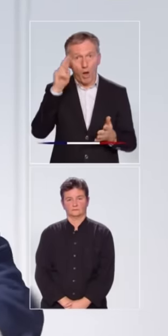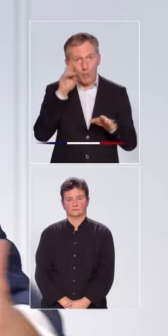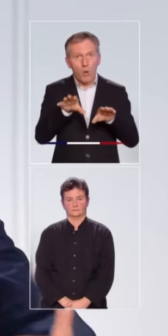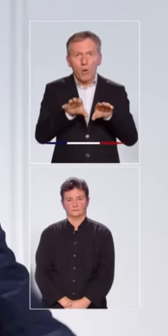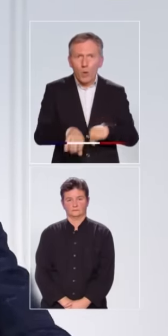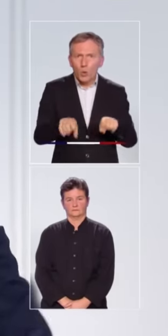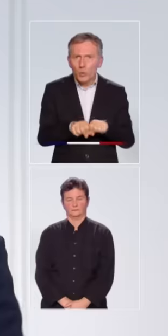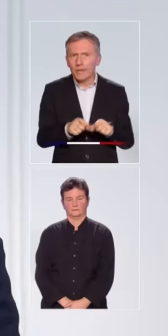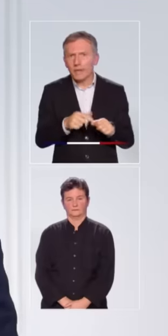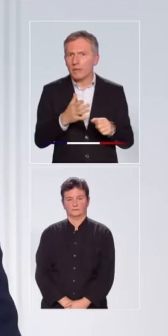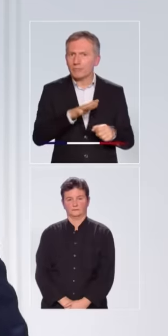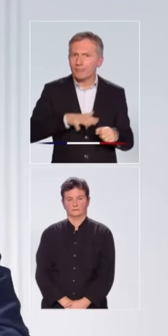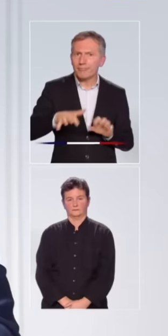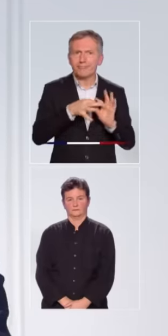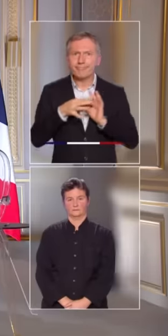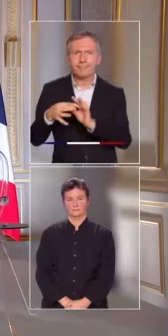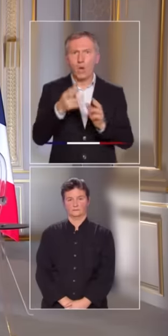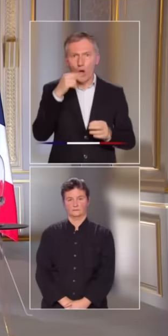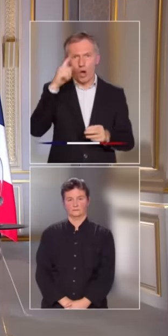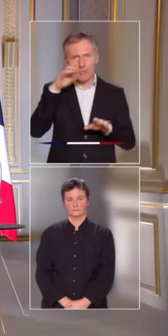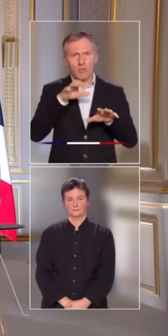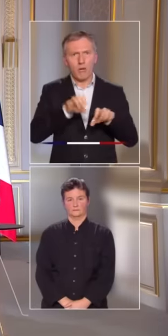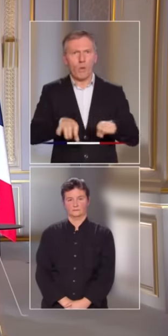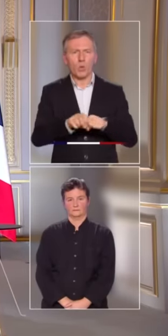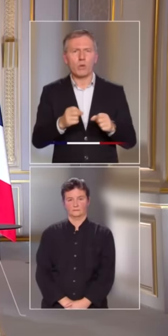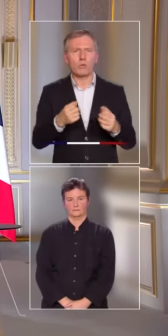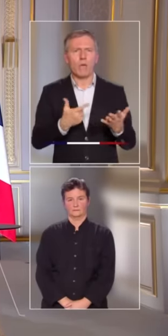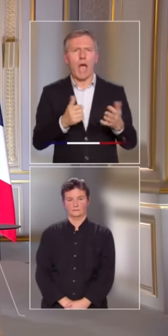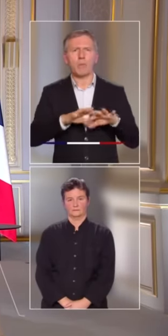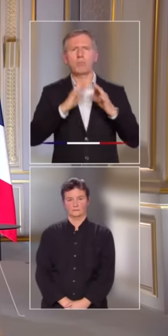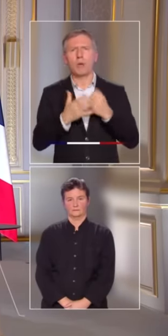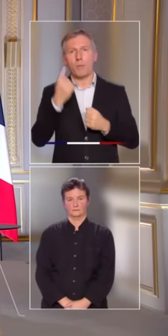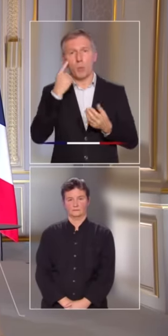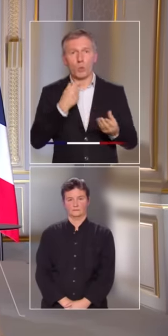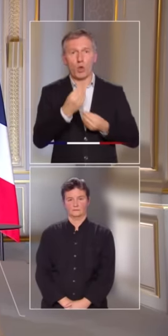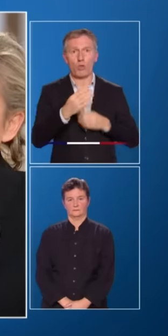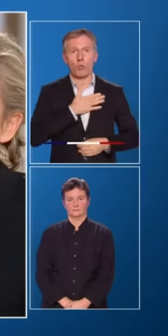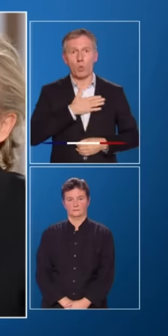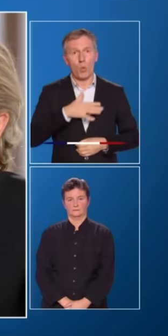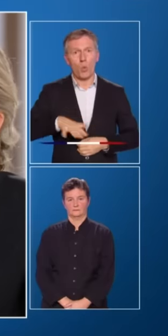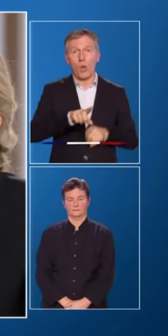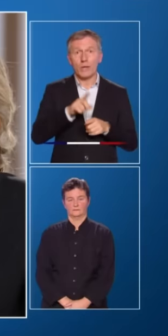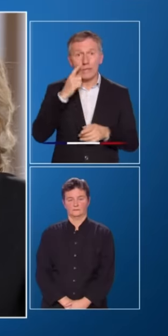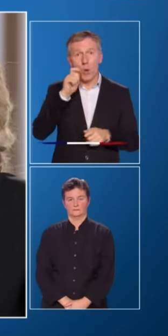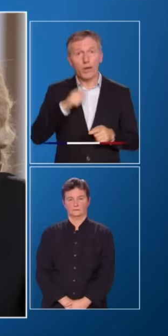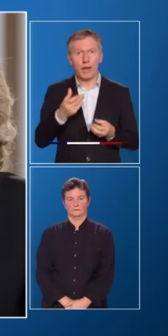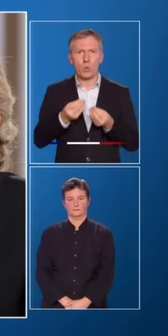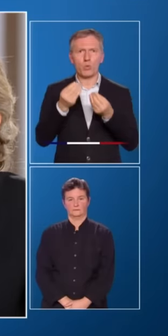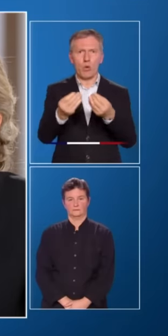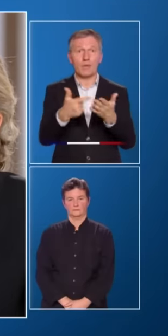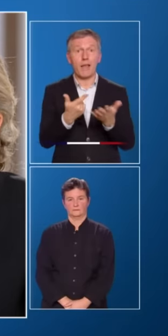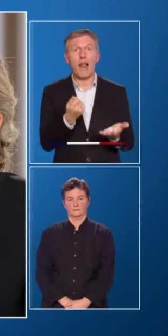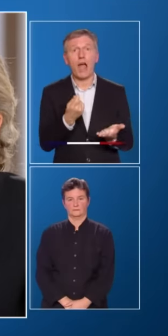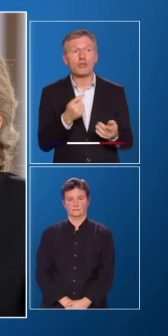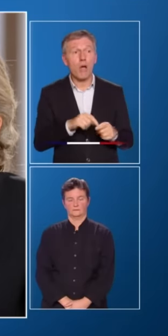produire entre Européens davantage d'armement pour nous, pour notre flanc oriental et pour l'Ukraine. Et nous allons utiliser cet